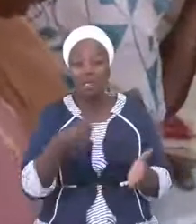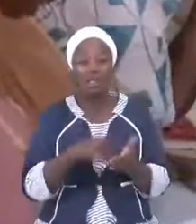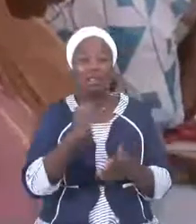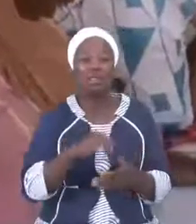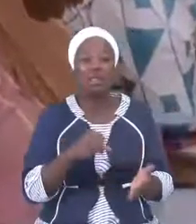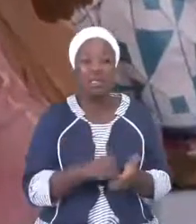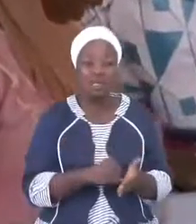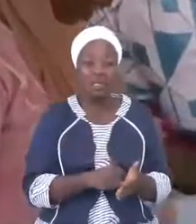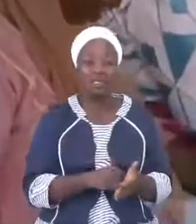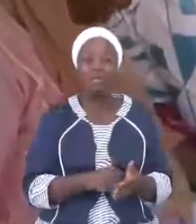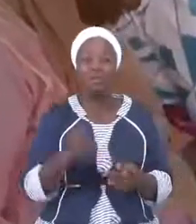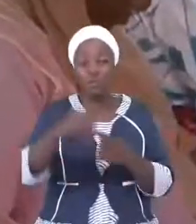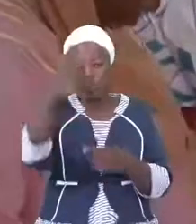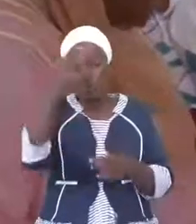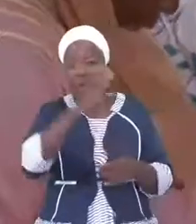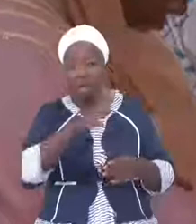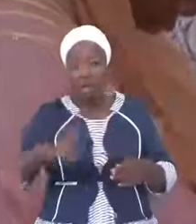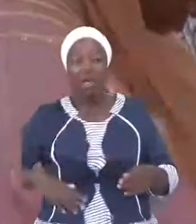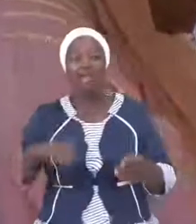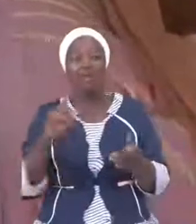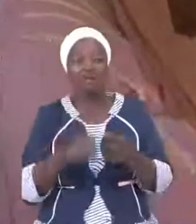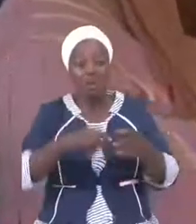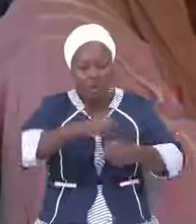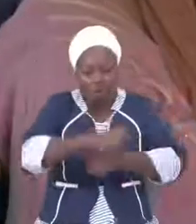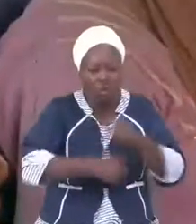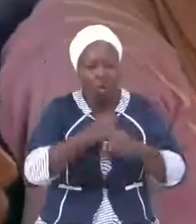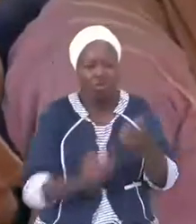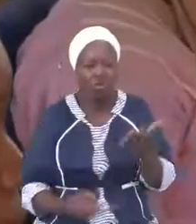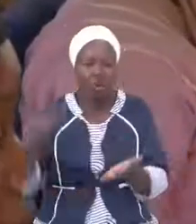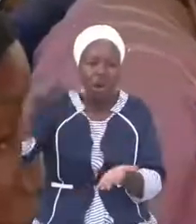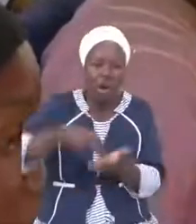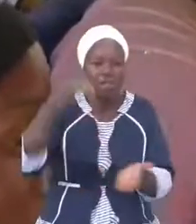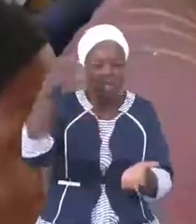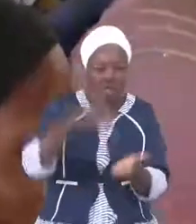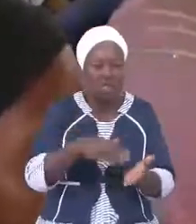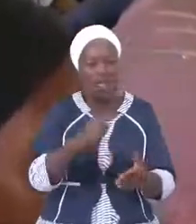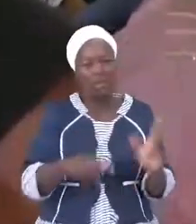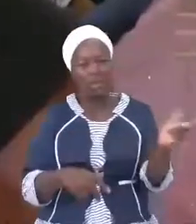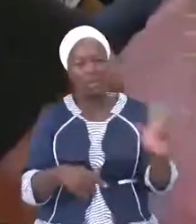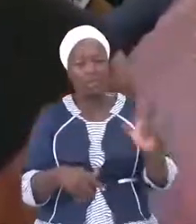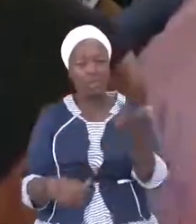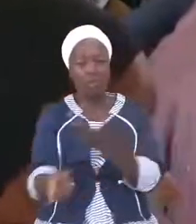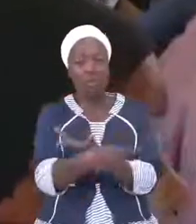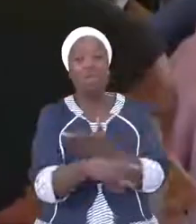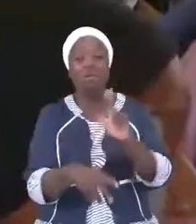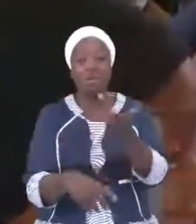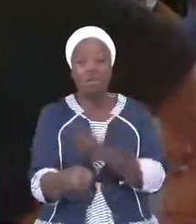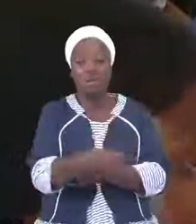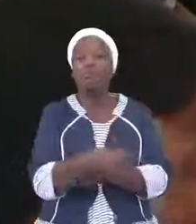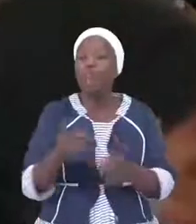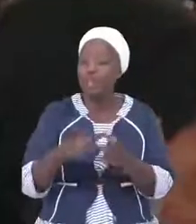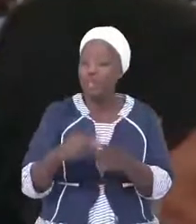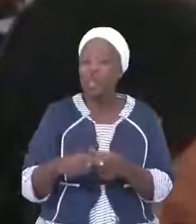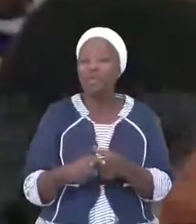dit, ainsi il est écrit que le Christ souffrirait et qu'il ressusciterait des morts